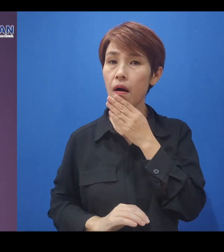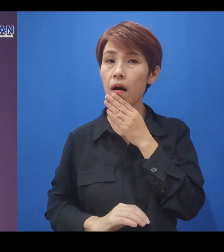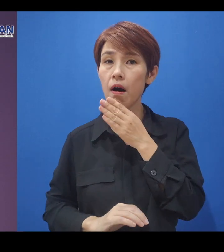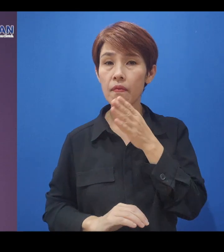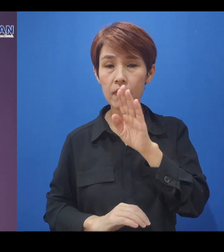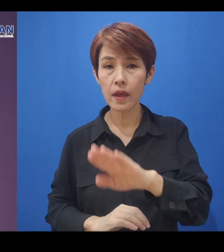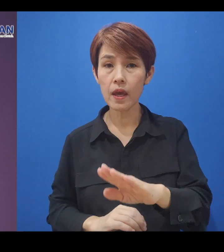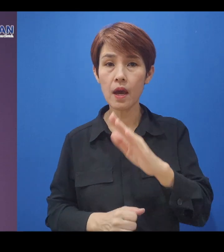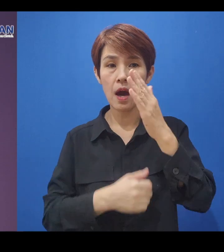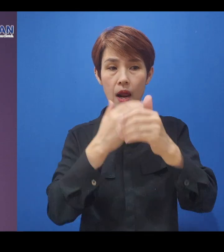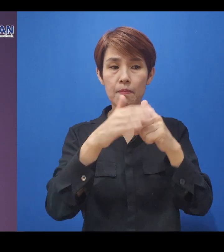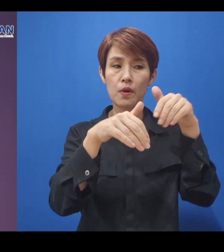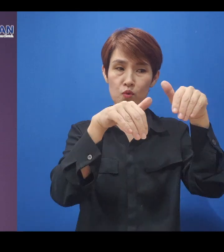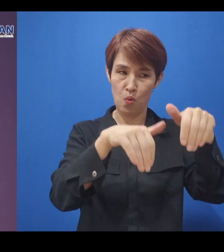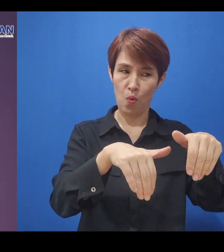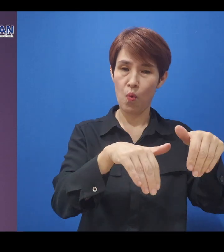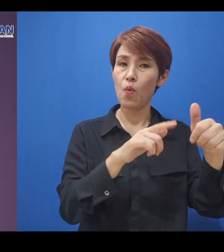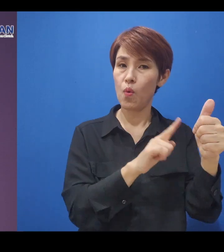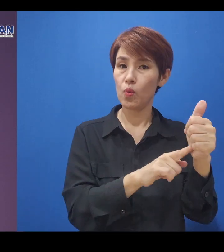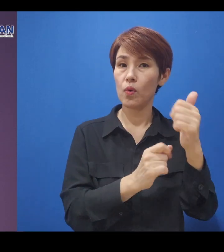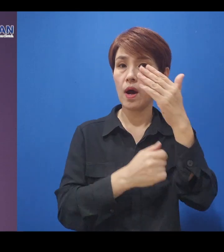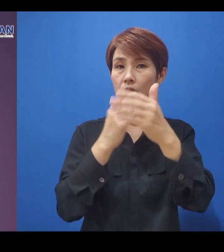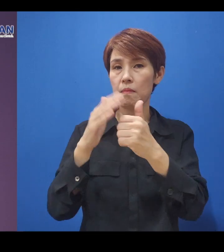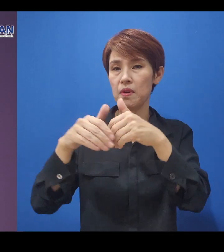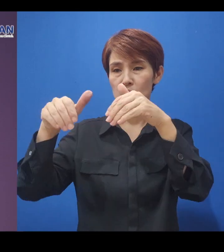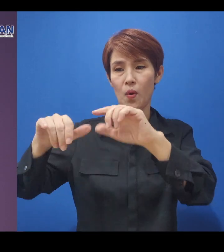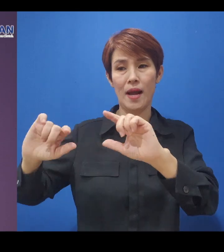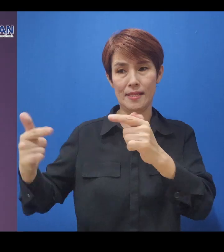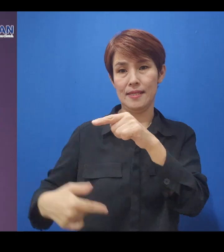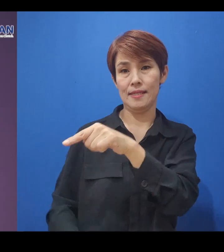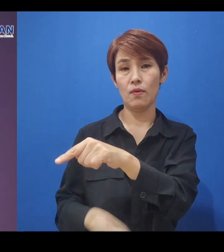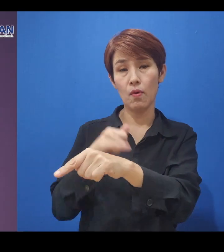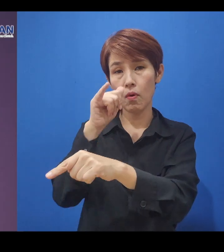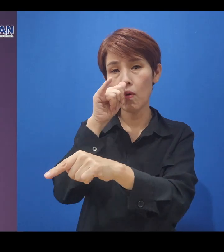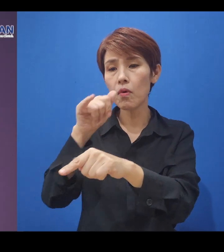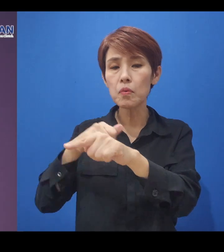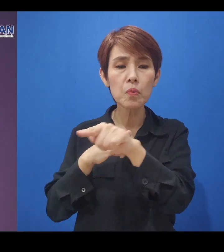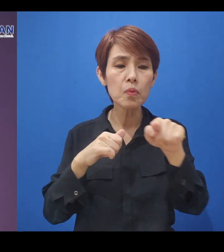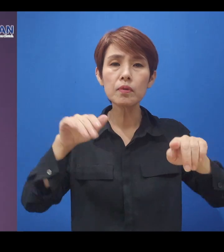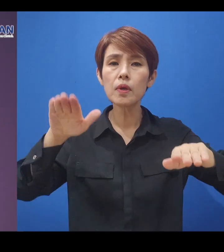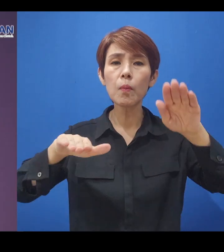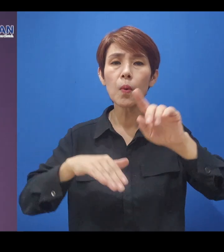하나님의 종이 있고 하나님의 종이 아닌 사람이 있는데 어떤 차이가 있을까요?